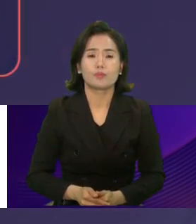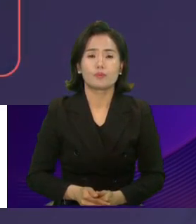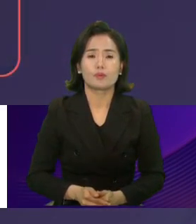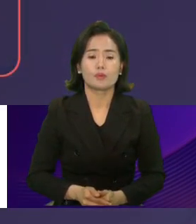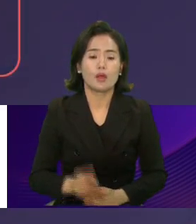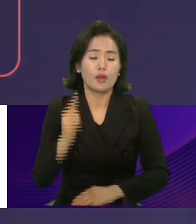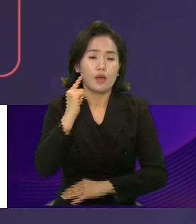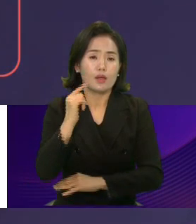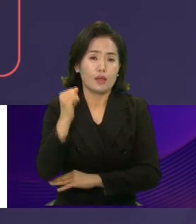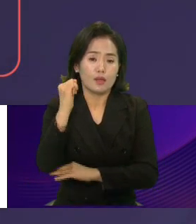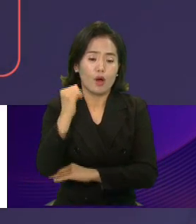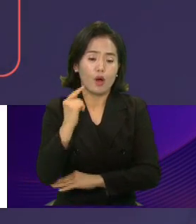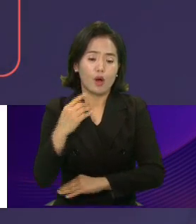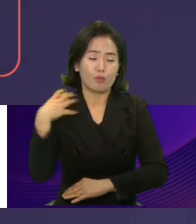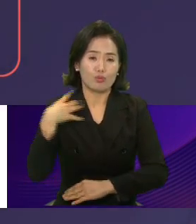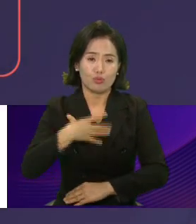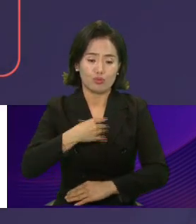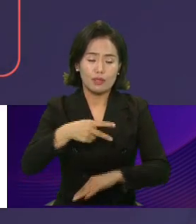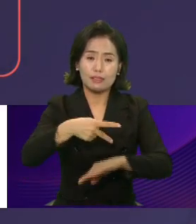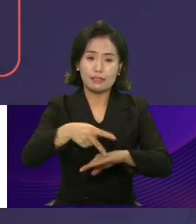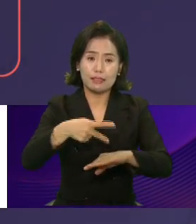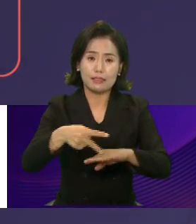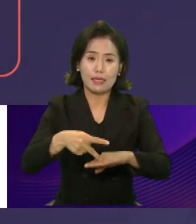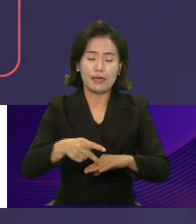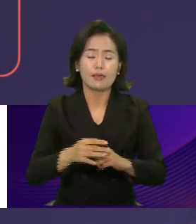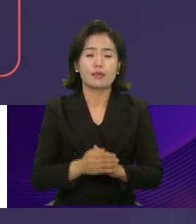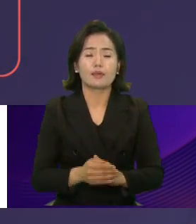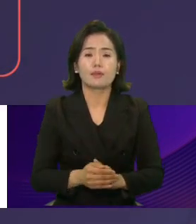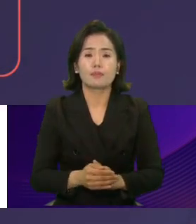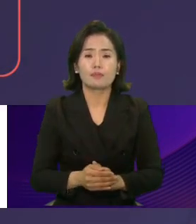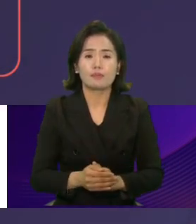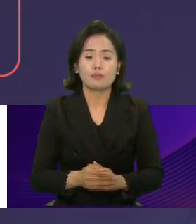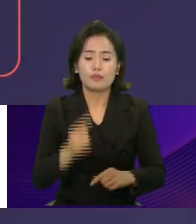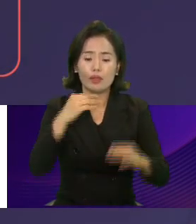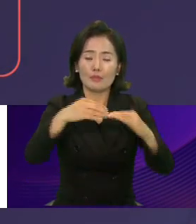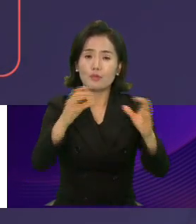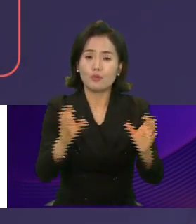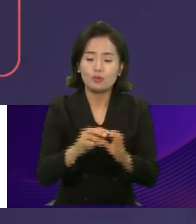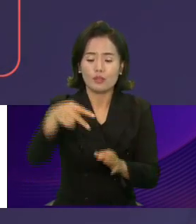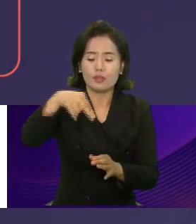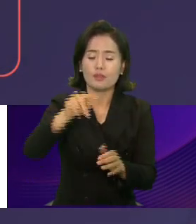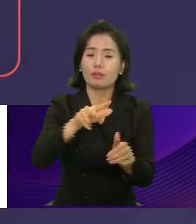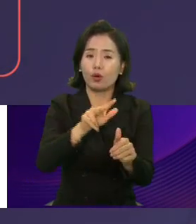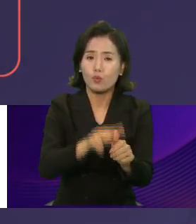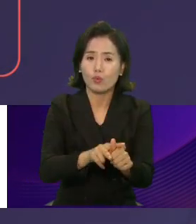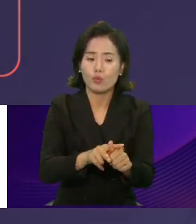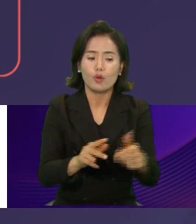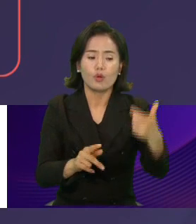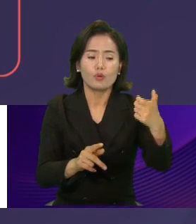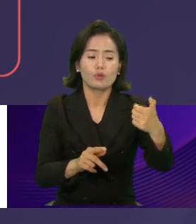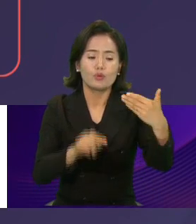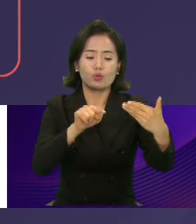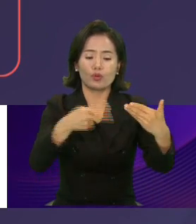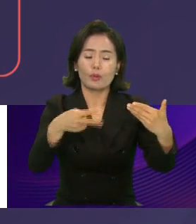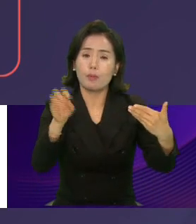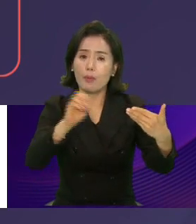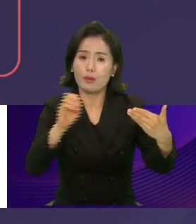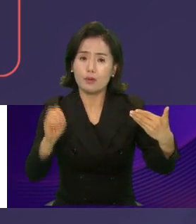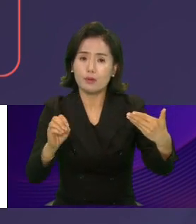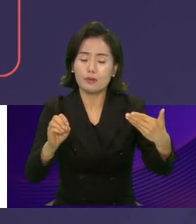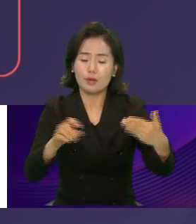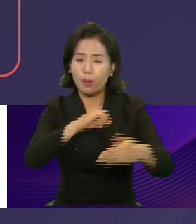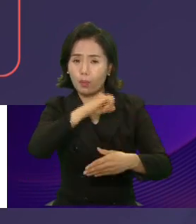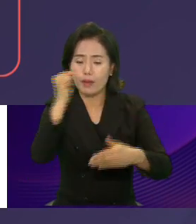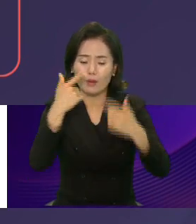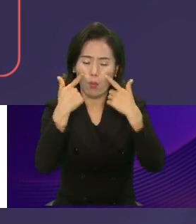마지막으로 영암 무한신안입니다. 개표 47.9% 진행된 가운데 더불어민주당 서삼석 후보 69.2% 득표하면서